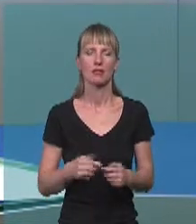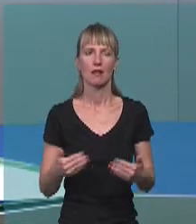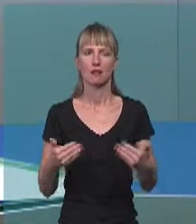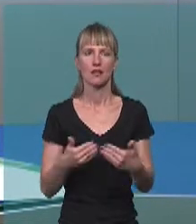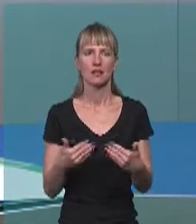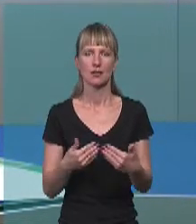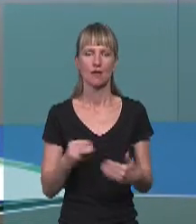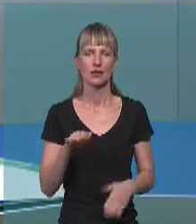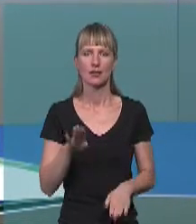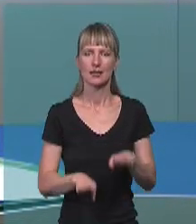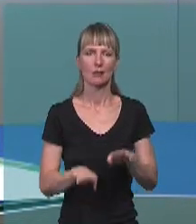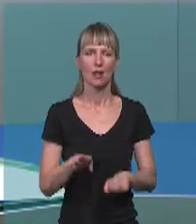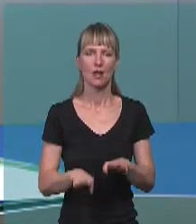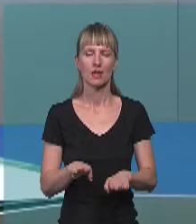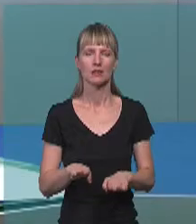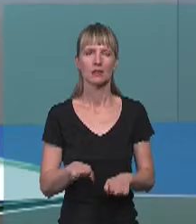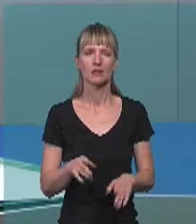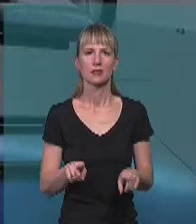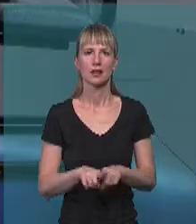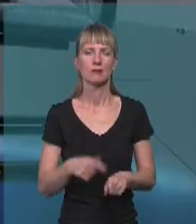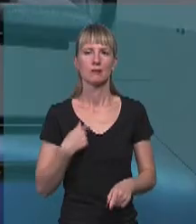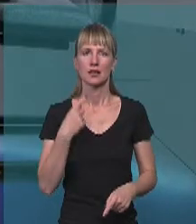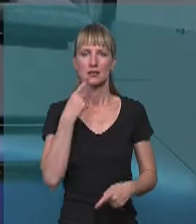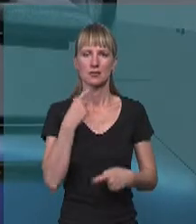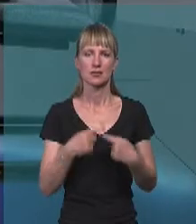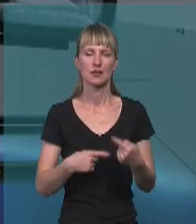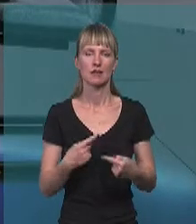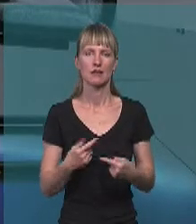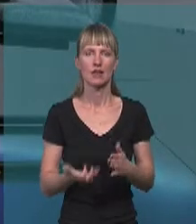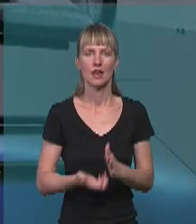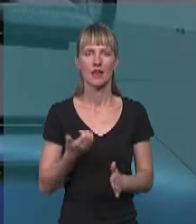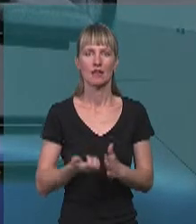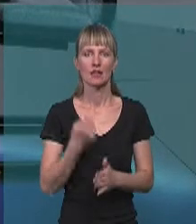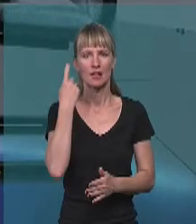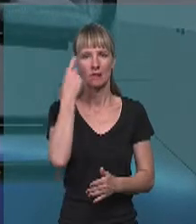і дисбаланс от такий, тобто ми завжди кажемо,